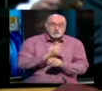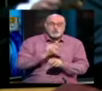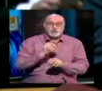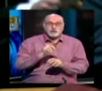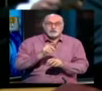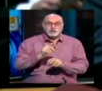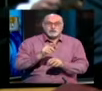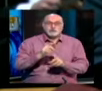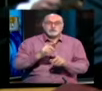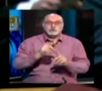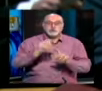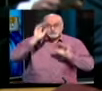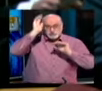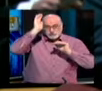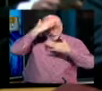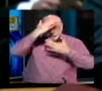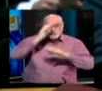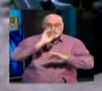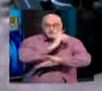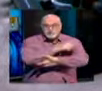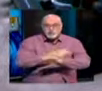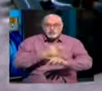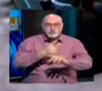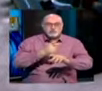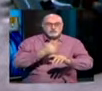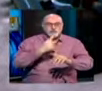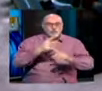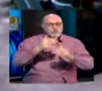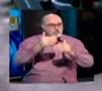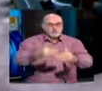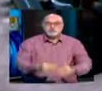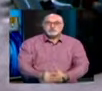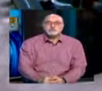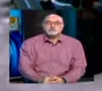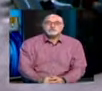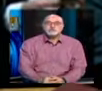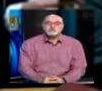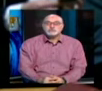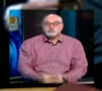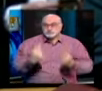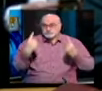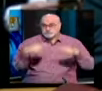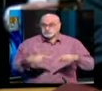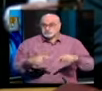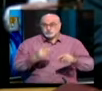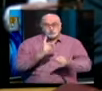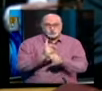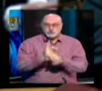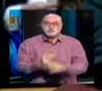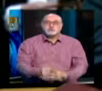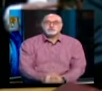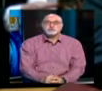الآن. لا بد من وقف إطلاق النار فورا.